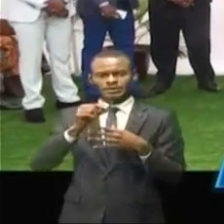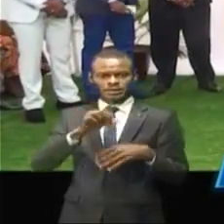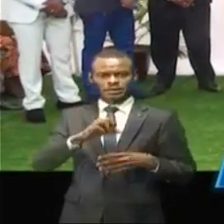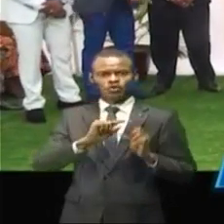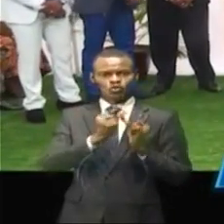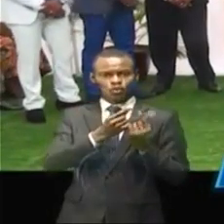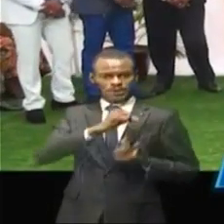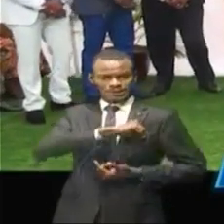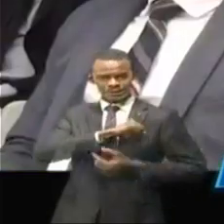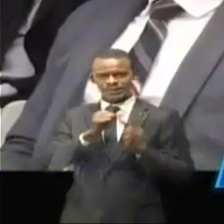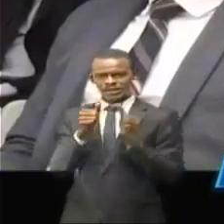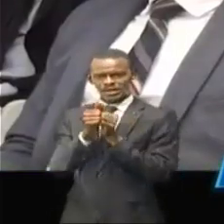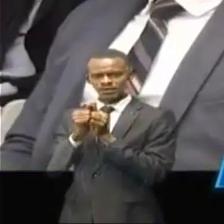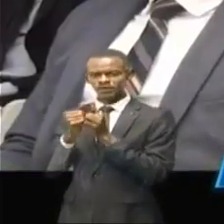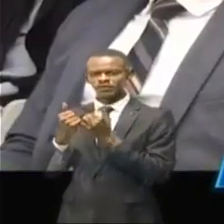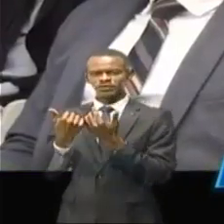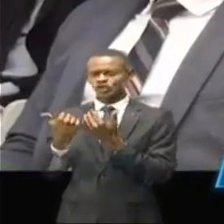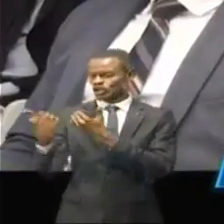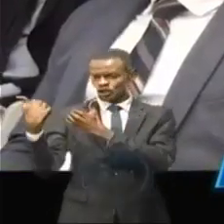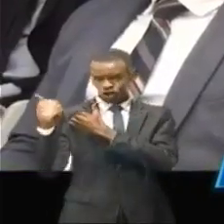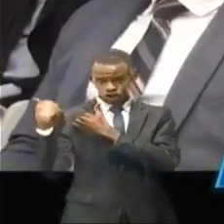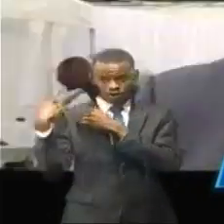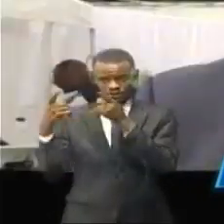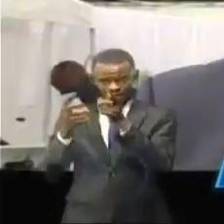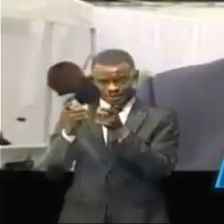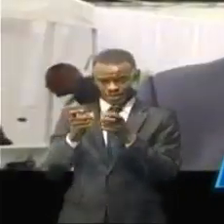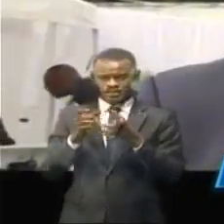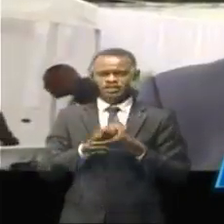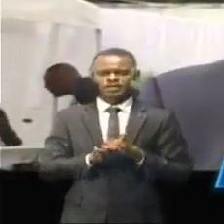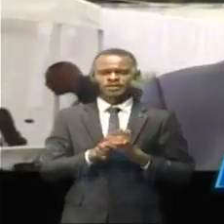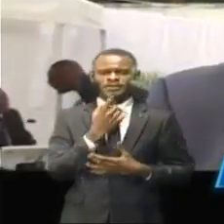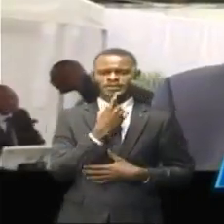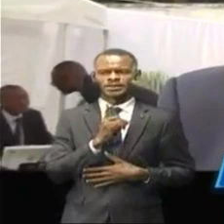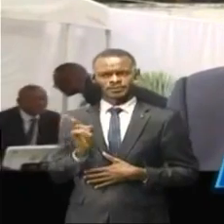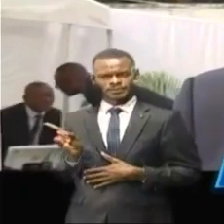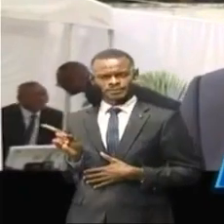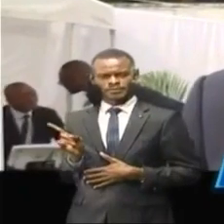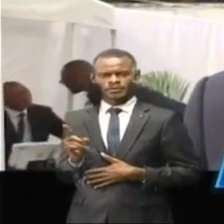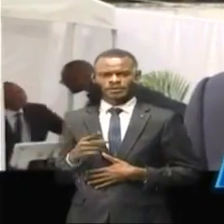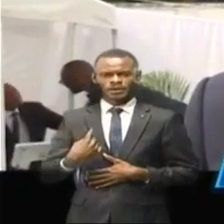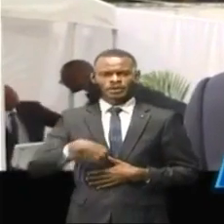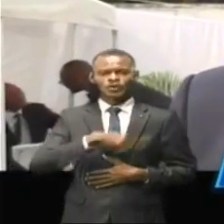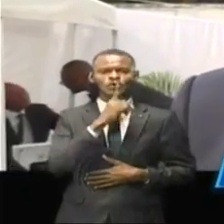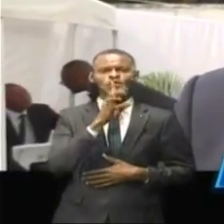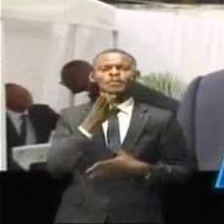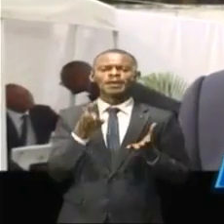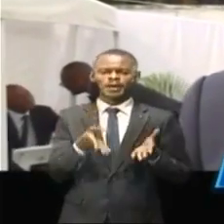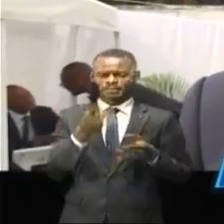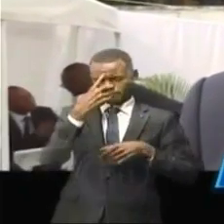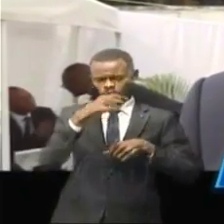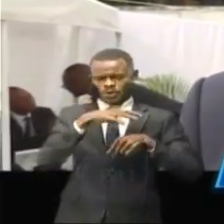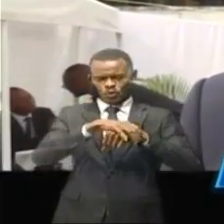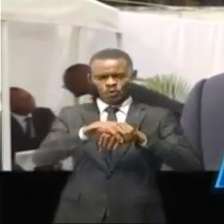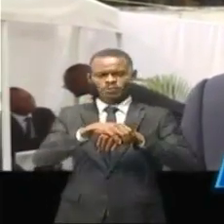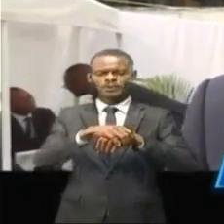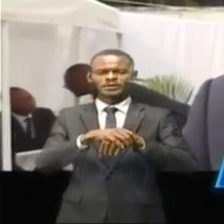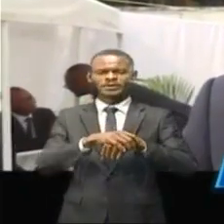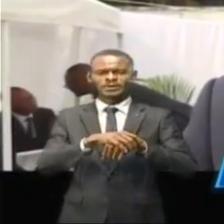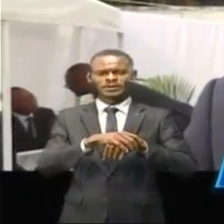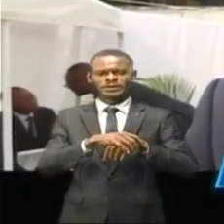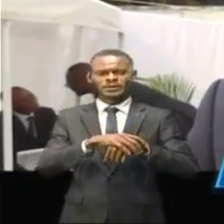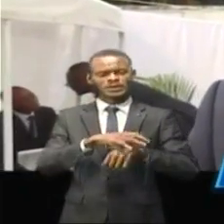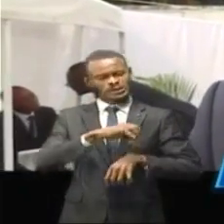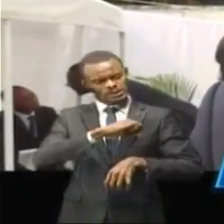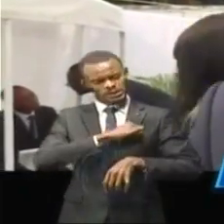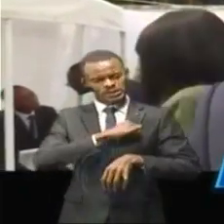mandat aux membres de la délégation syndicale du BTC. Nous sommes là pour accompagner justement le banc employeur à faire avancer les choses, tant